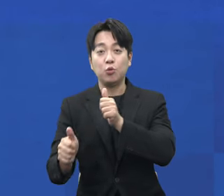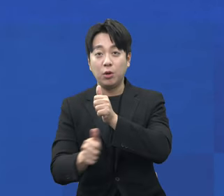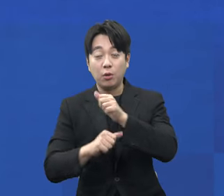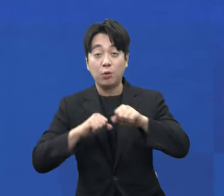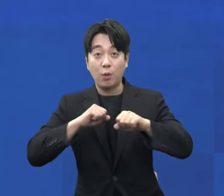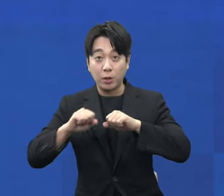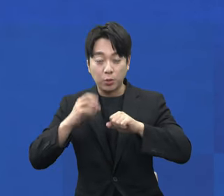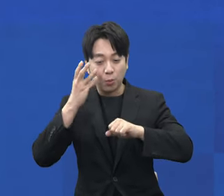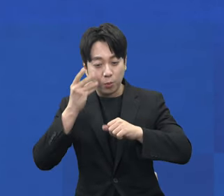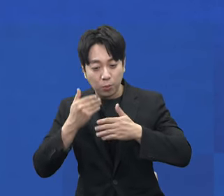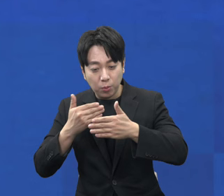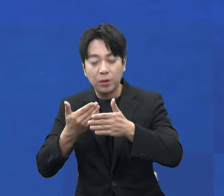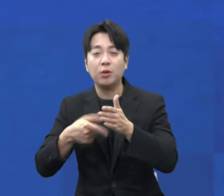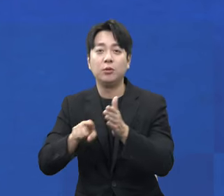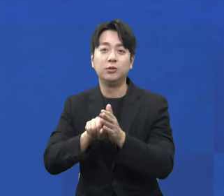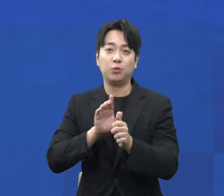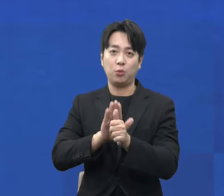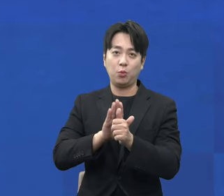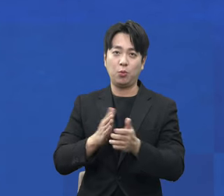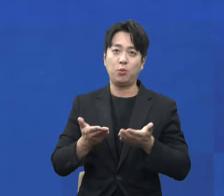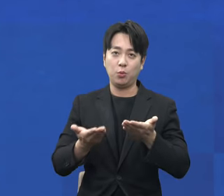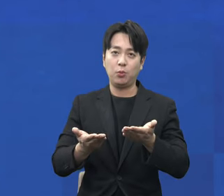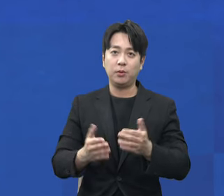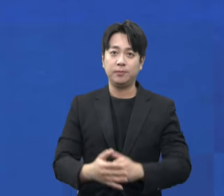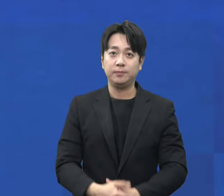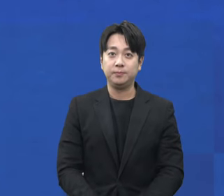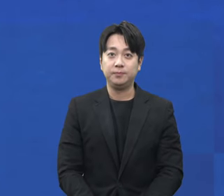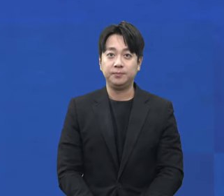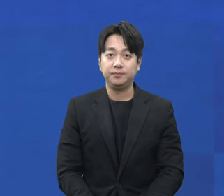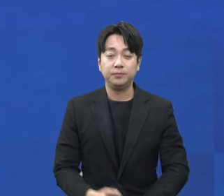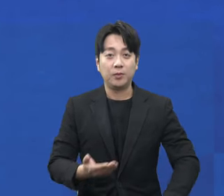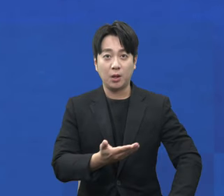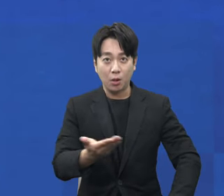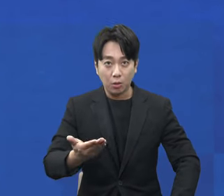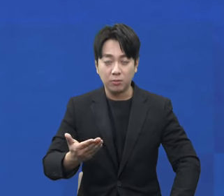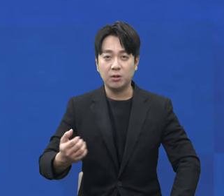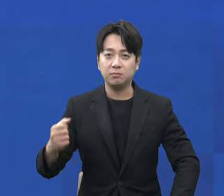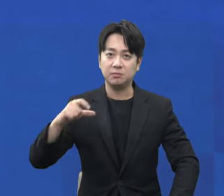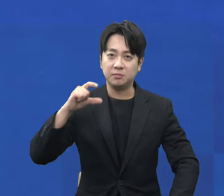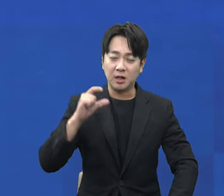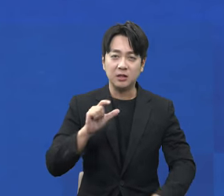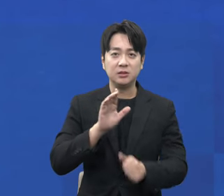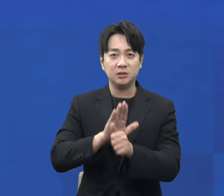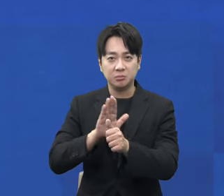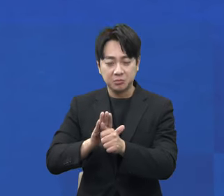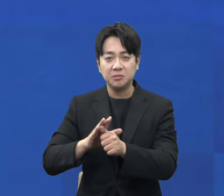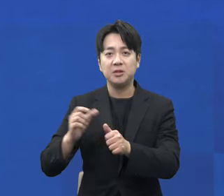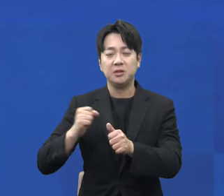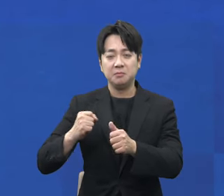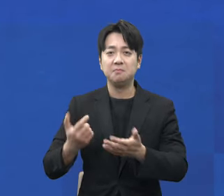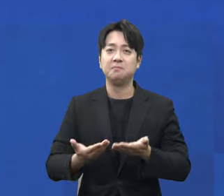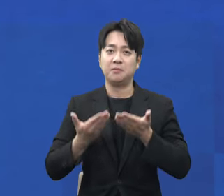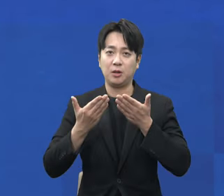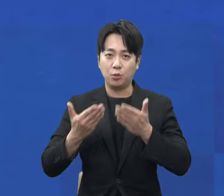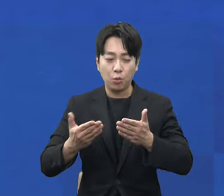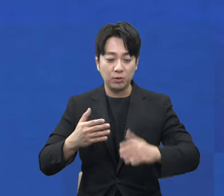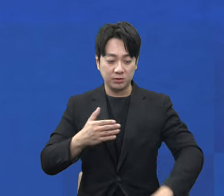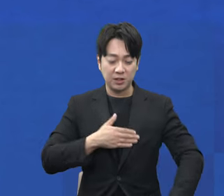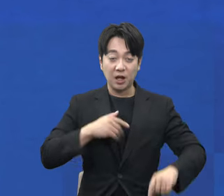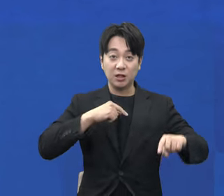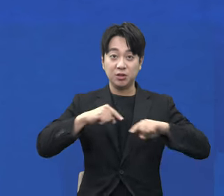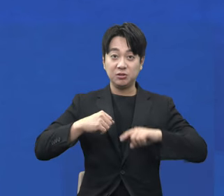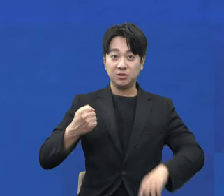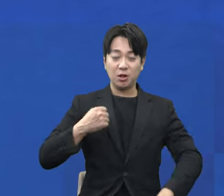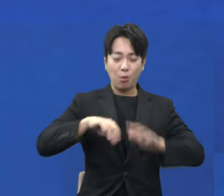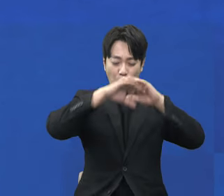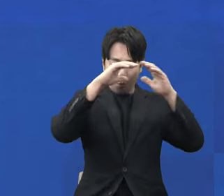노력하겠습니다. 저 모경정이 청년당원의 든든한 버팀목이 되겠습니다. 제가 가진 모든 정치적 자산을